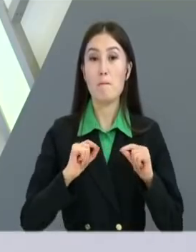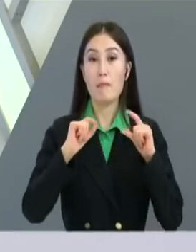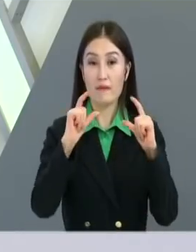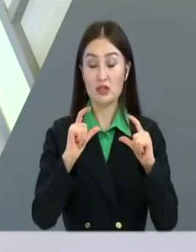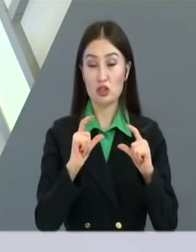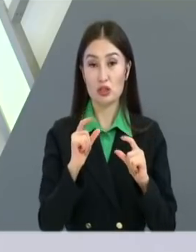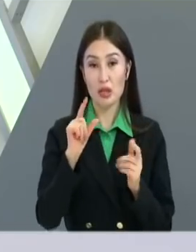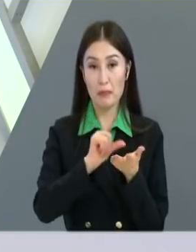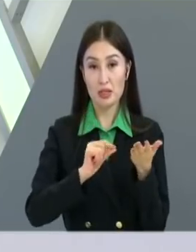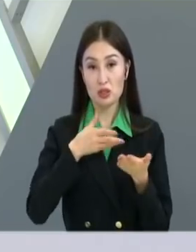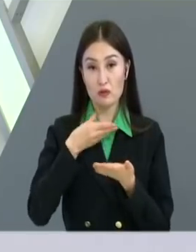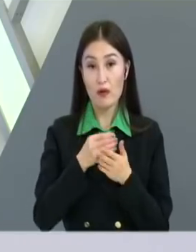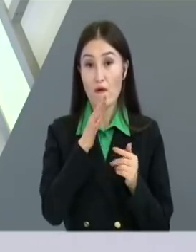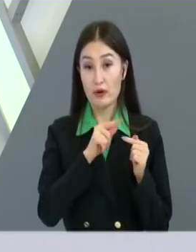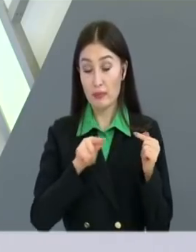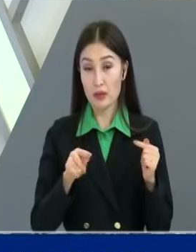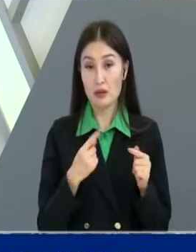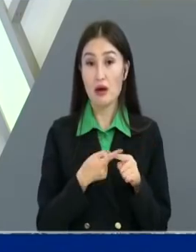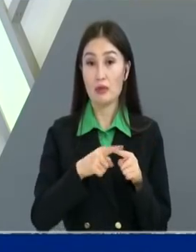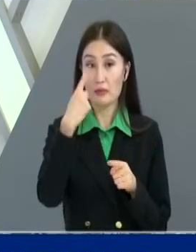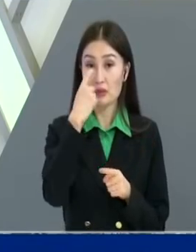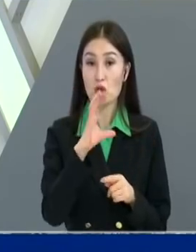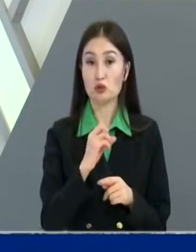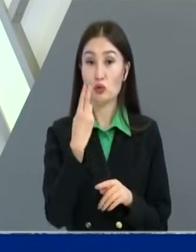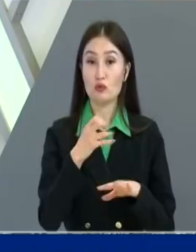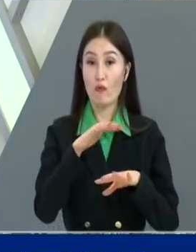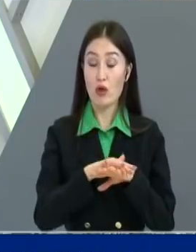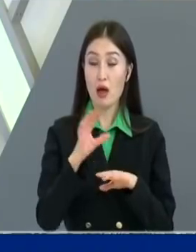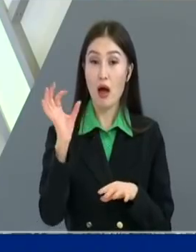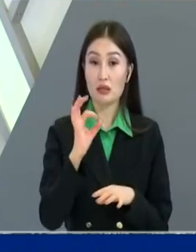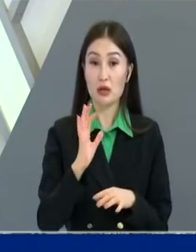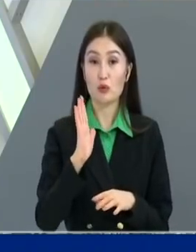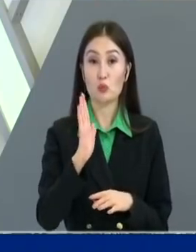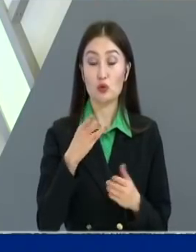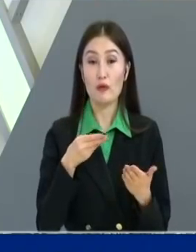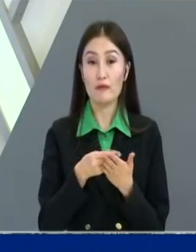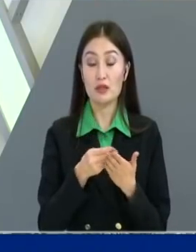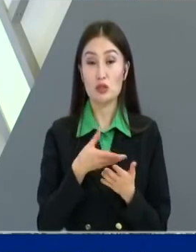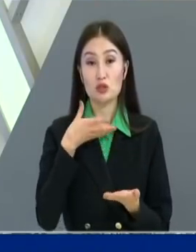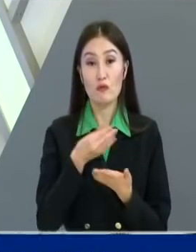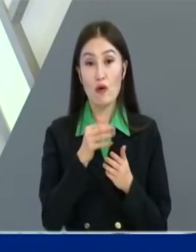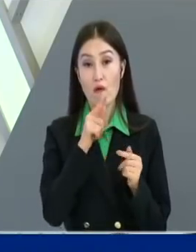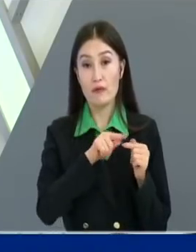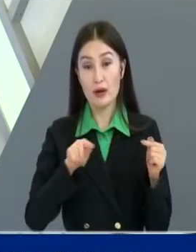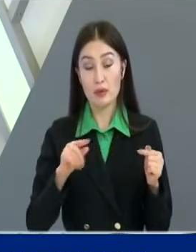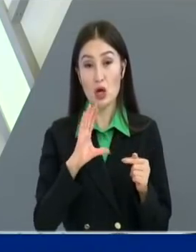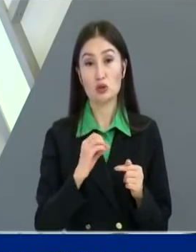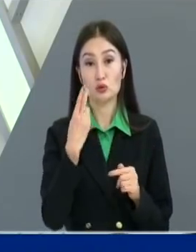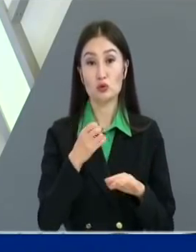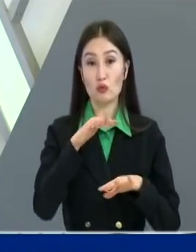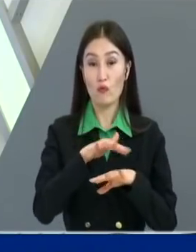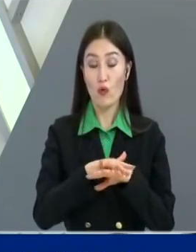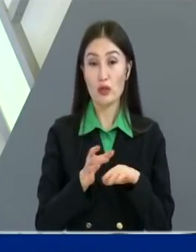пенсии своевременно. Об этом сообщает Соцфонд. Пенсии за октябрь будут профинансированы своевременно. Соцфонд и его